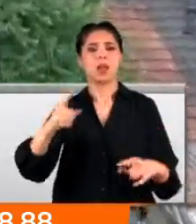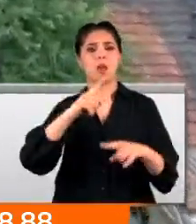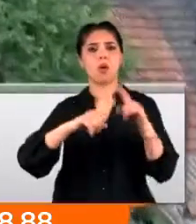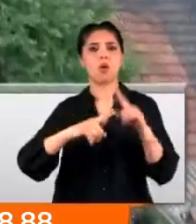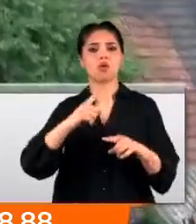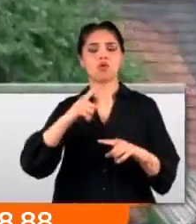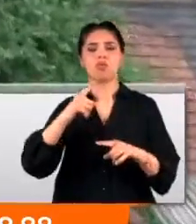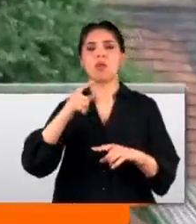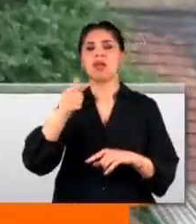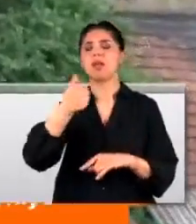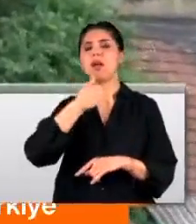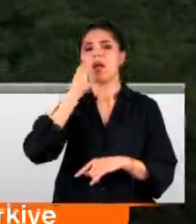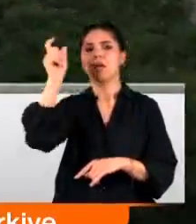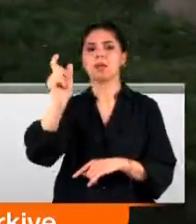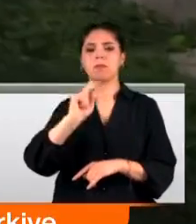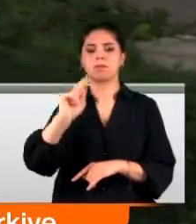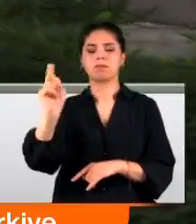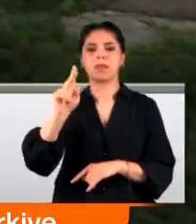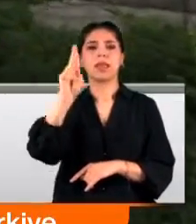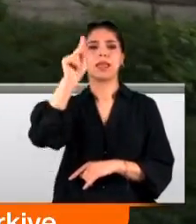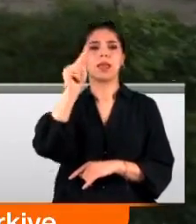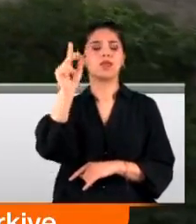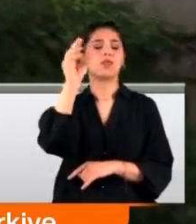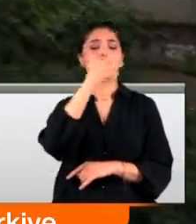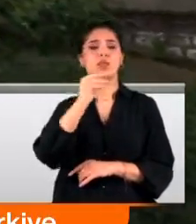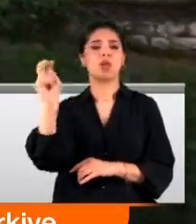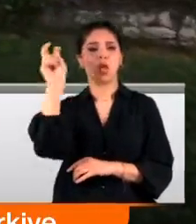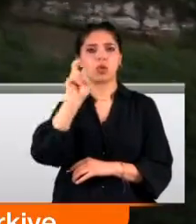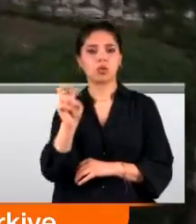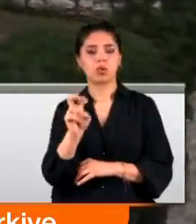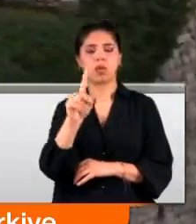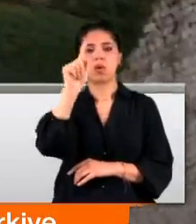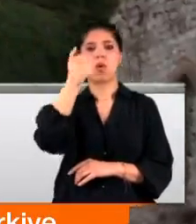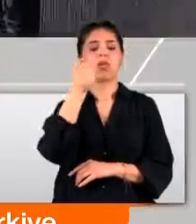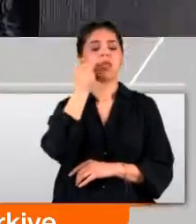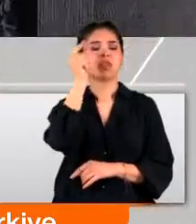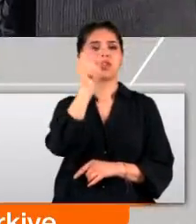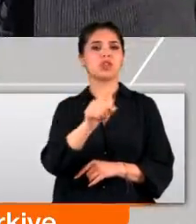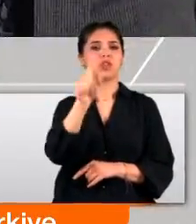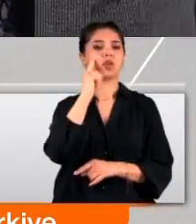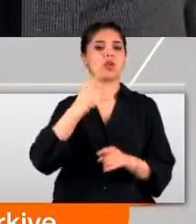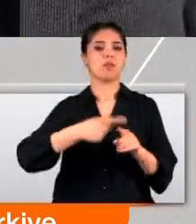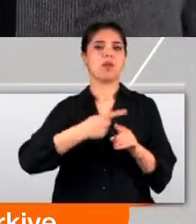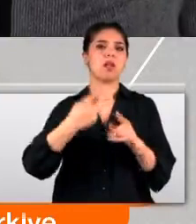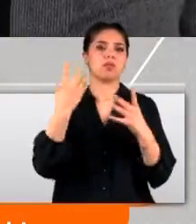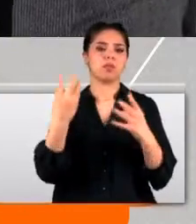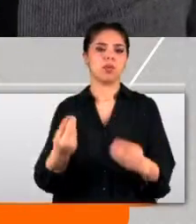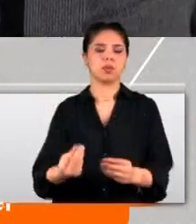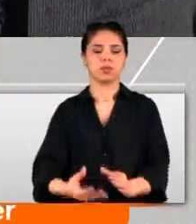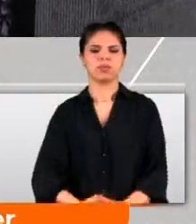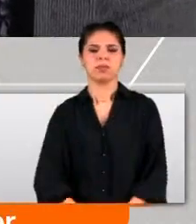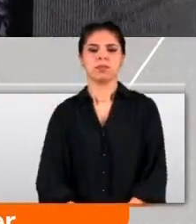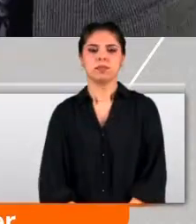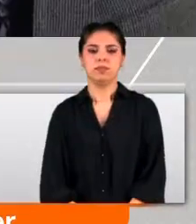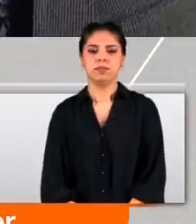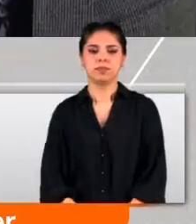Osmanlı harem ağasının olduğu kesinleşti. 7,5 milyon dolarlık dev miras 16 varisin oldu. Bunun tapuları 3. kuşak